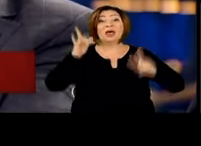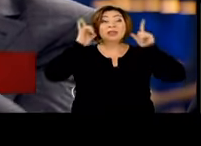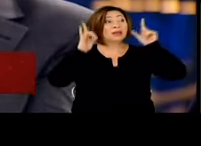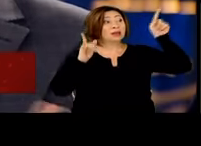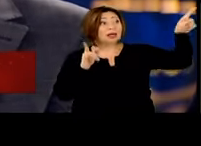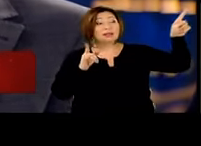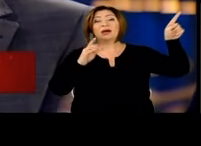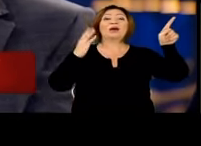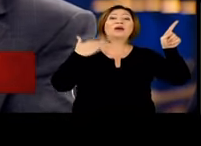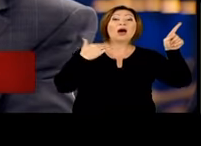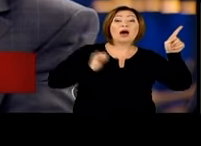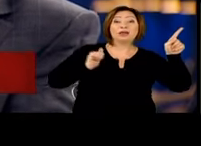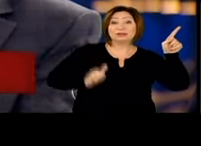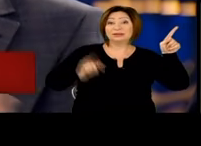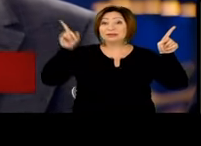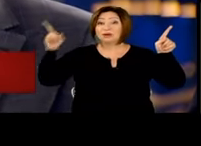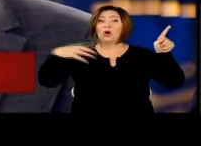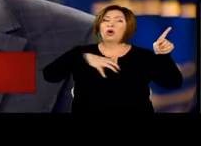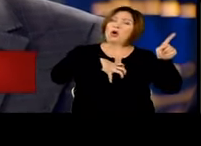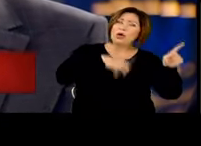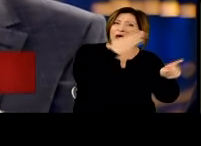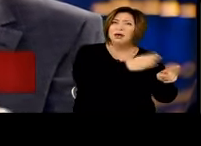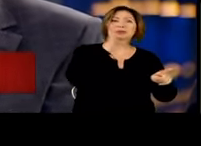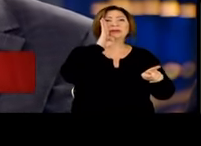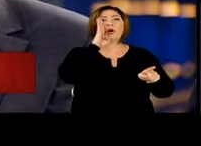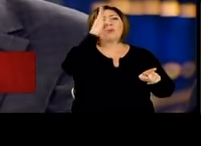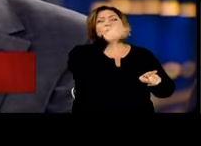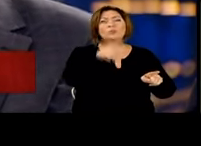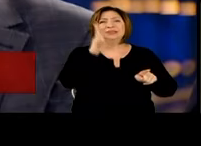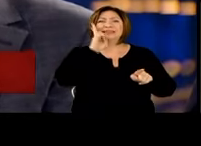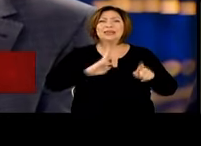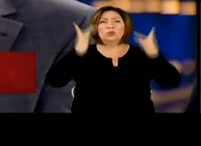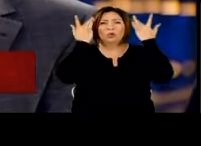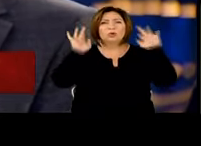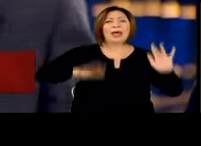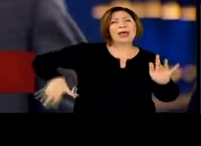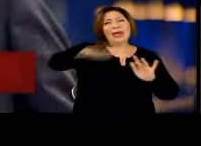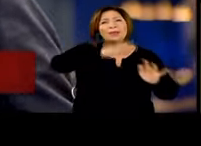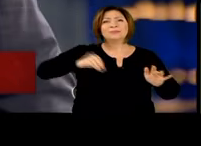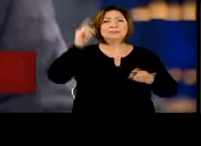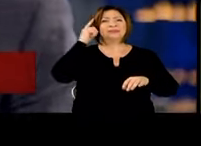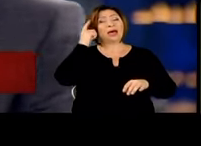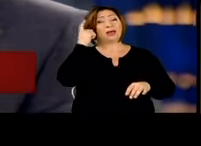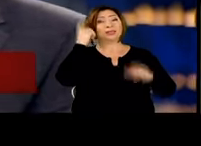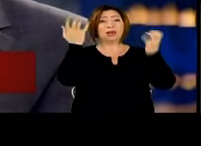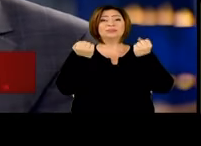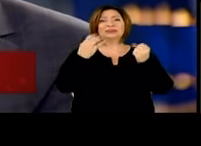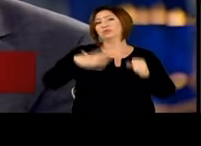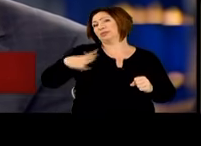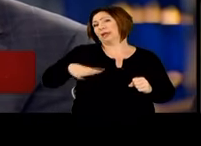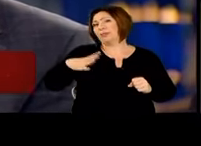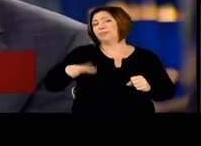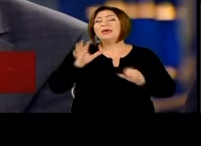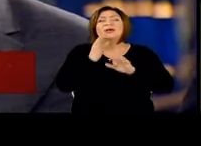tut, Kars'tan, Konya'sından, Sinop'undan bu zengin kültürü herkesin tanımasını ben çok isterim. Eşsiz